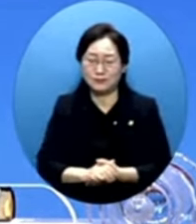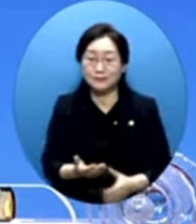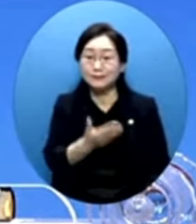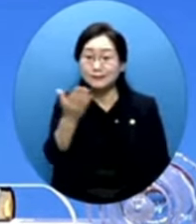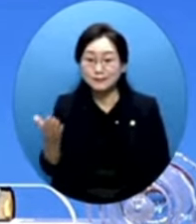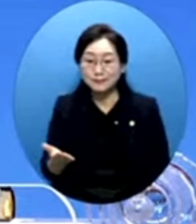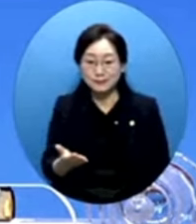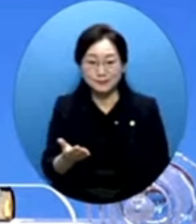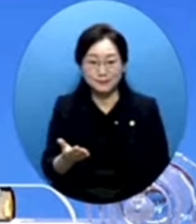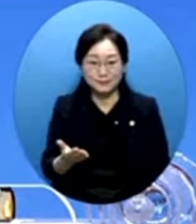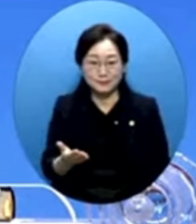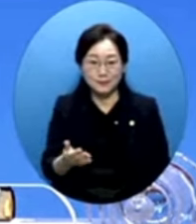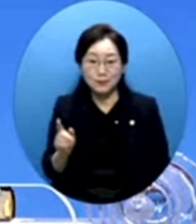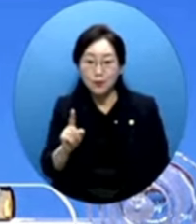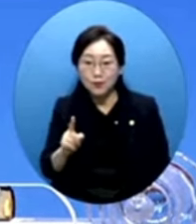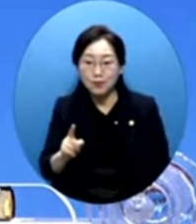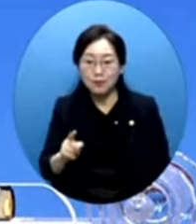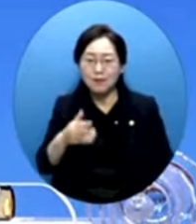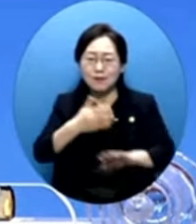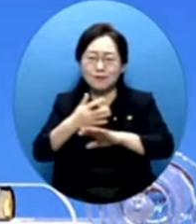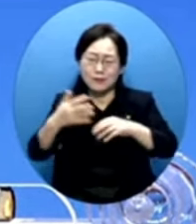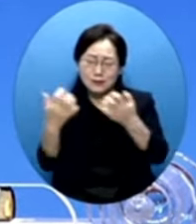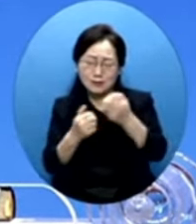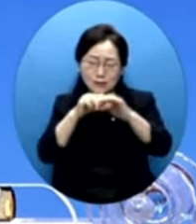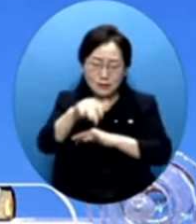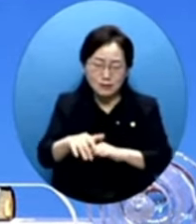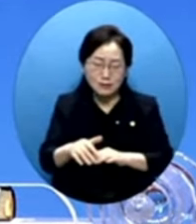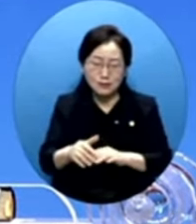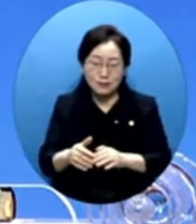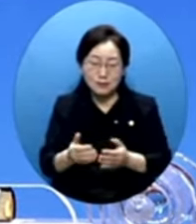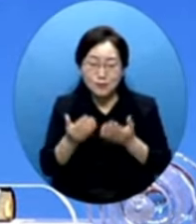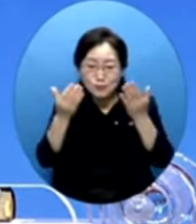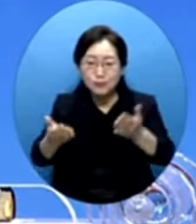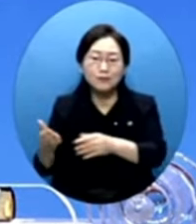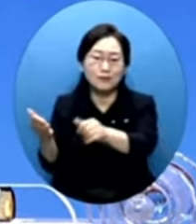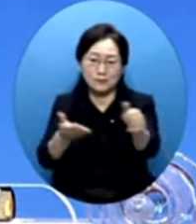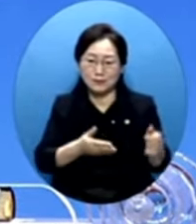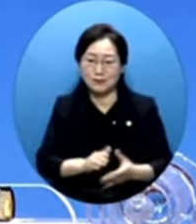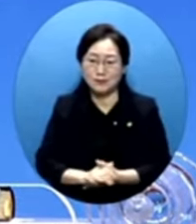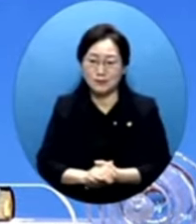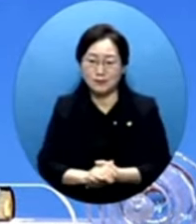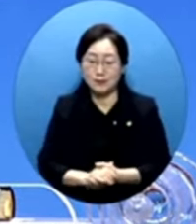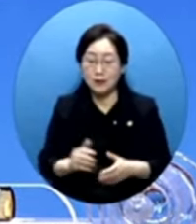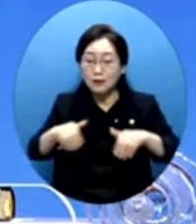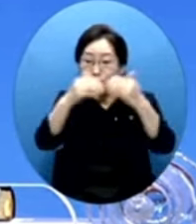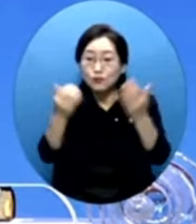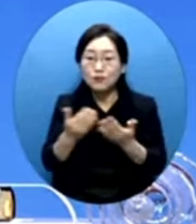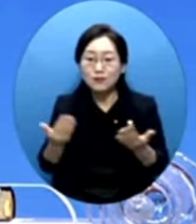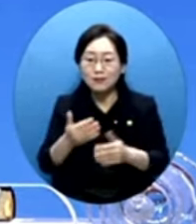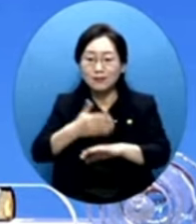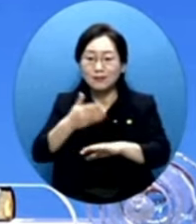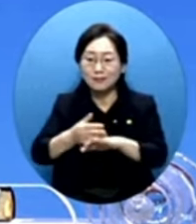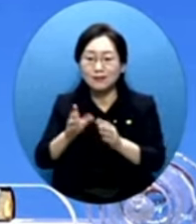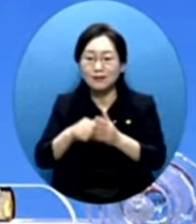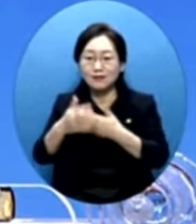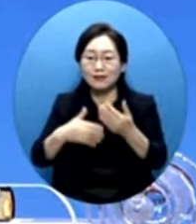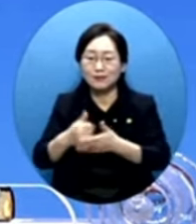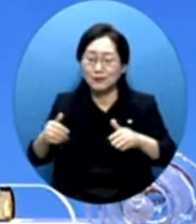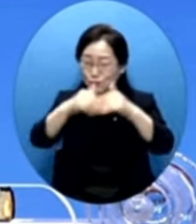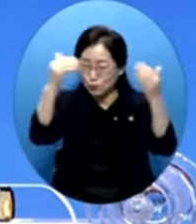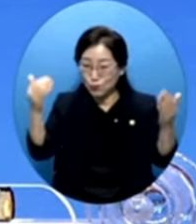여러분 넘치는 감사로 주 앞에 나가는 여러분 모두가 되기를 바랍니다 아멘 범사에 감사할 때 하나님께서 우리 모두에게